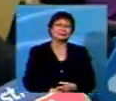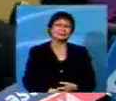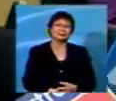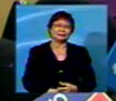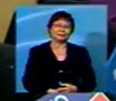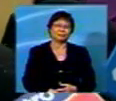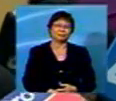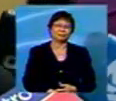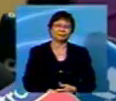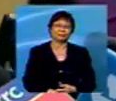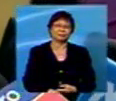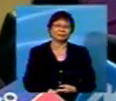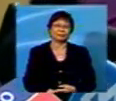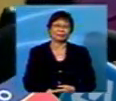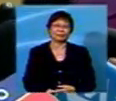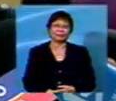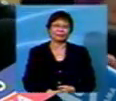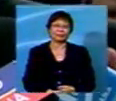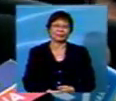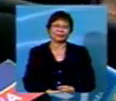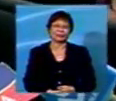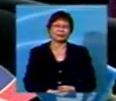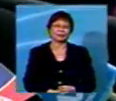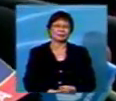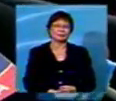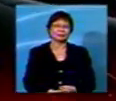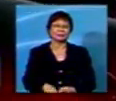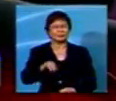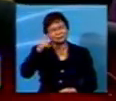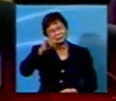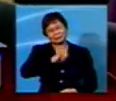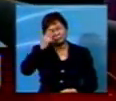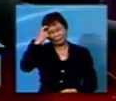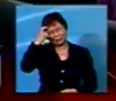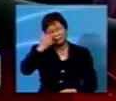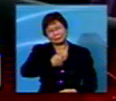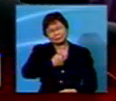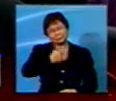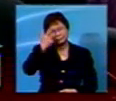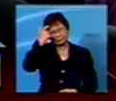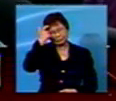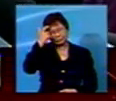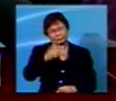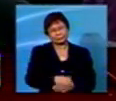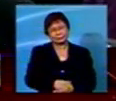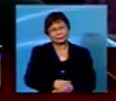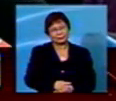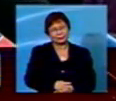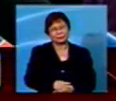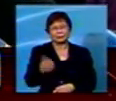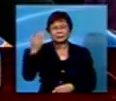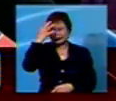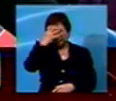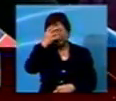ketiga tadi saya fikir sendiri sebab hari tu saya duduk